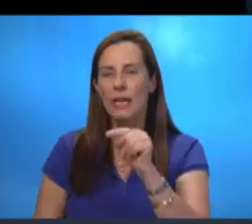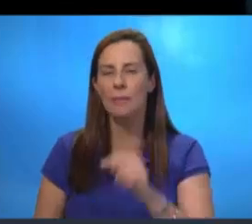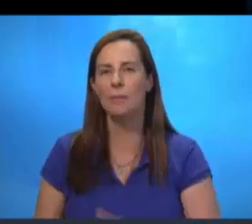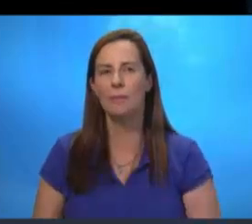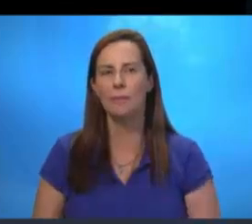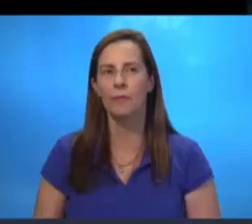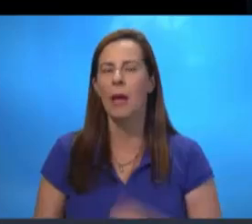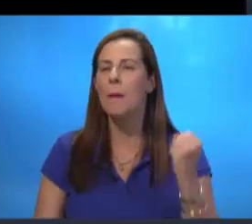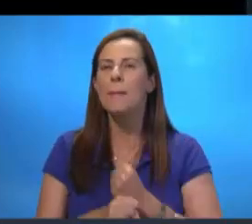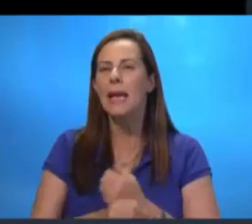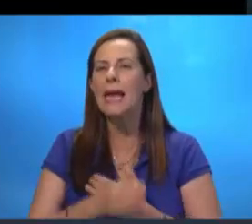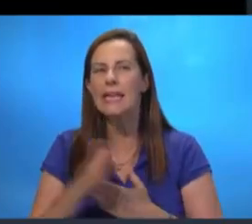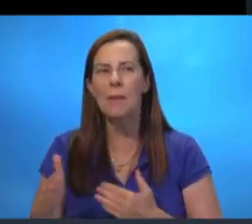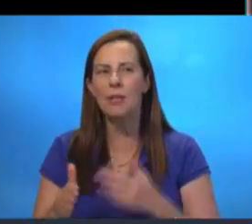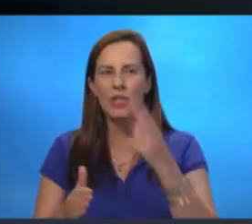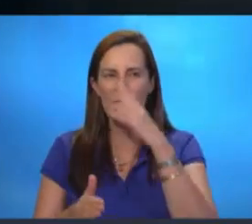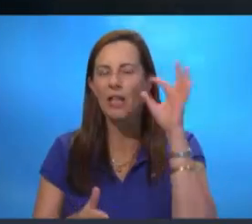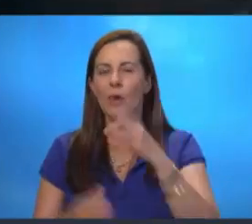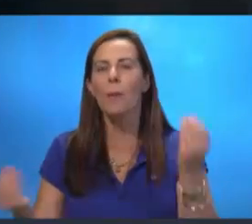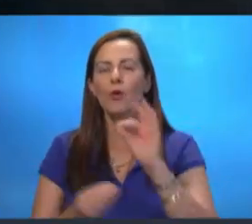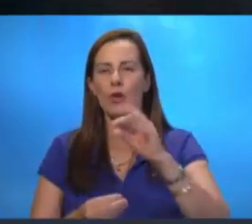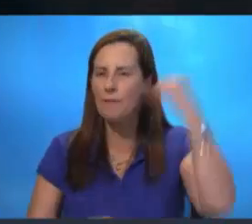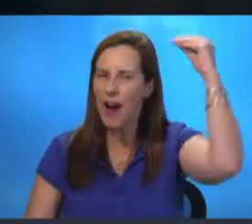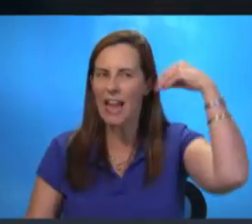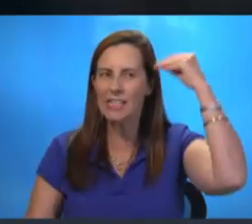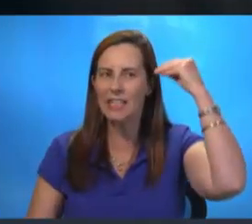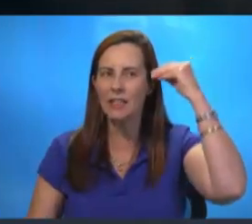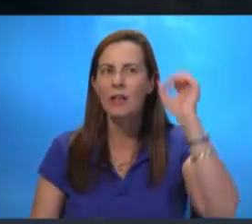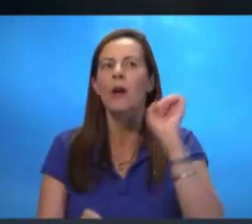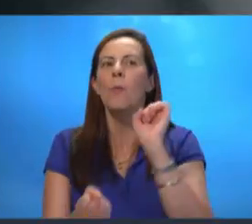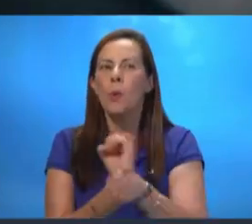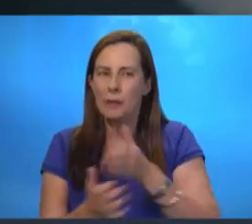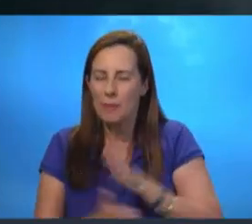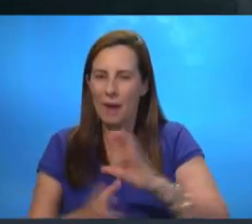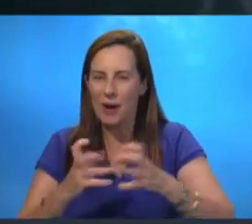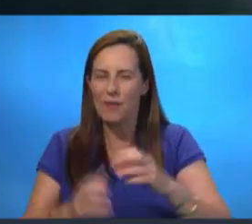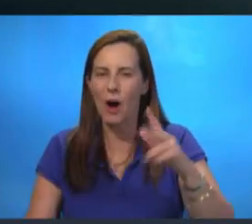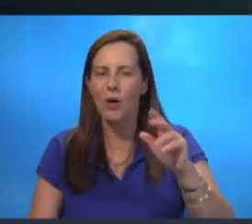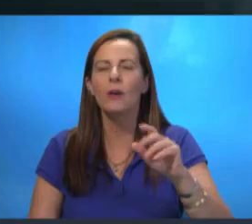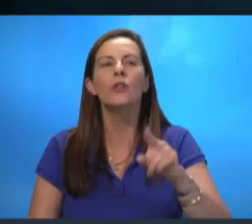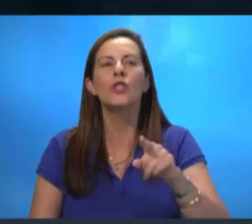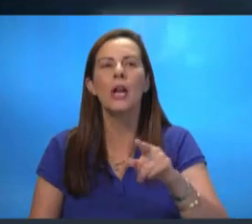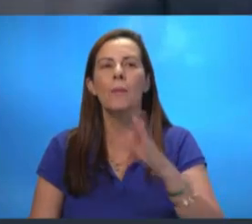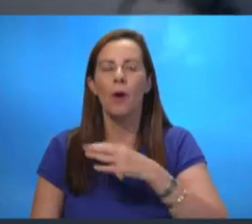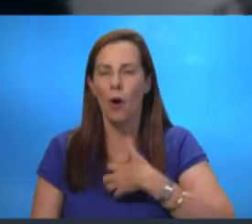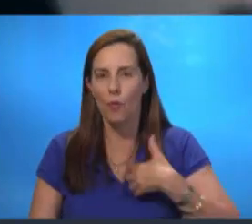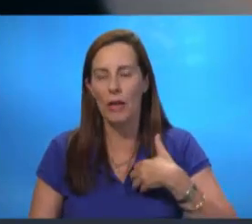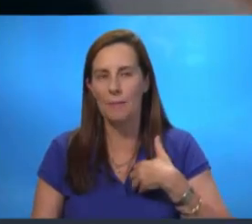פעילי ימין שניסו לפגוע ברכוש פלסטיני מוחזקים בפעתי הכפר כוסרה שהם חבולים ומוקים.